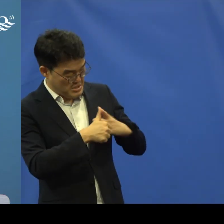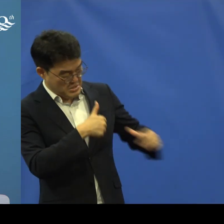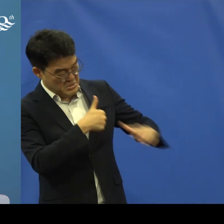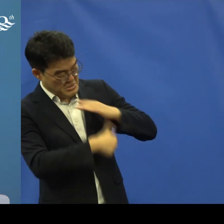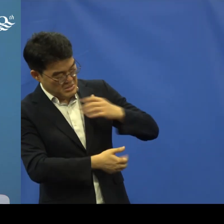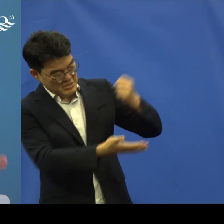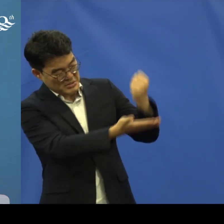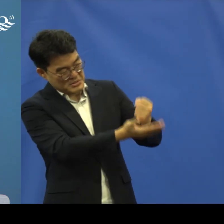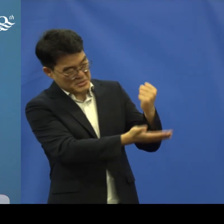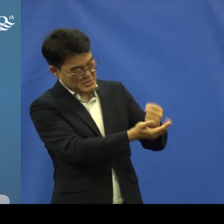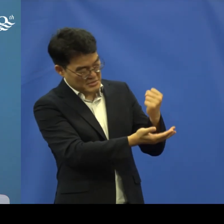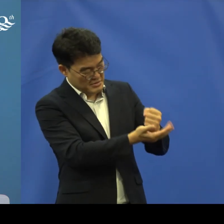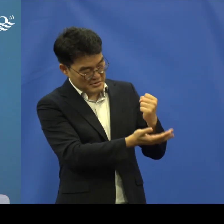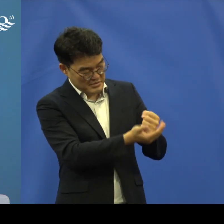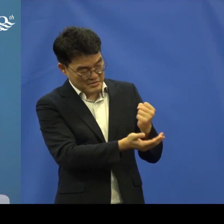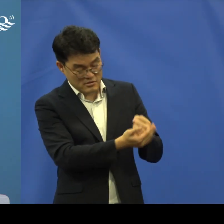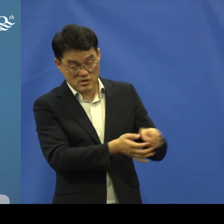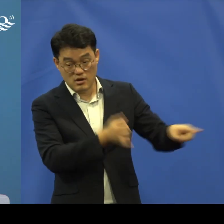난리를 피우는데도